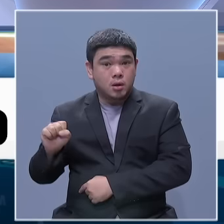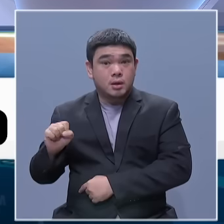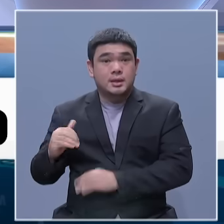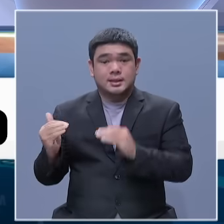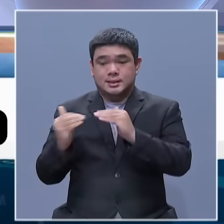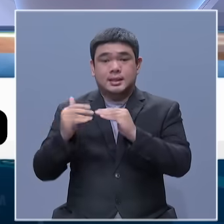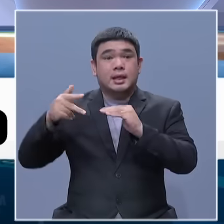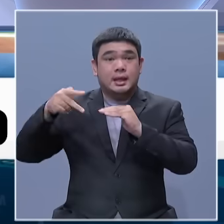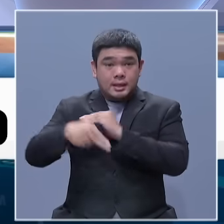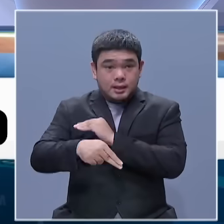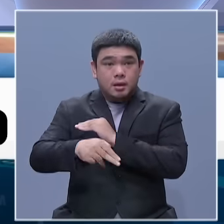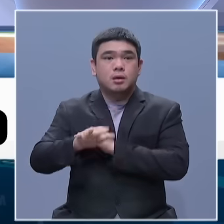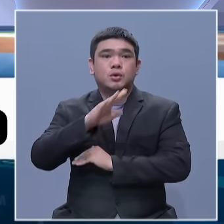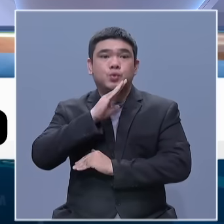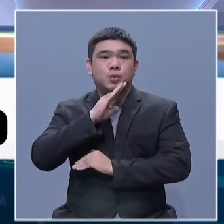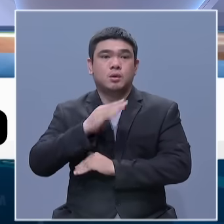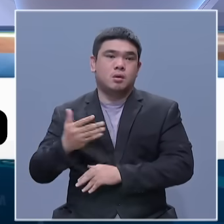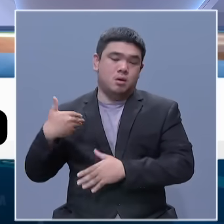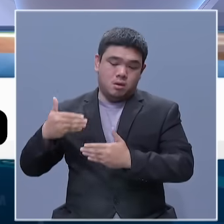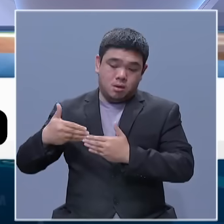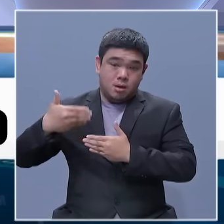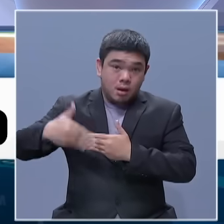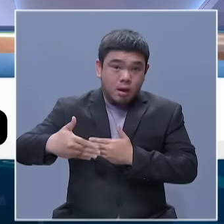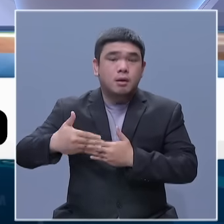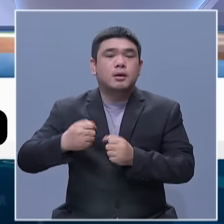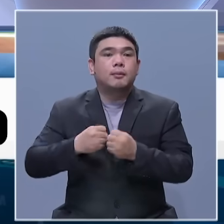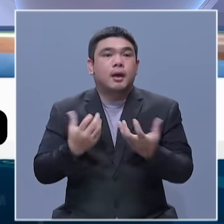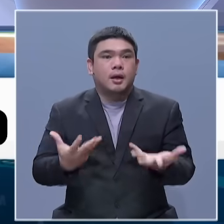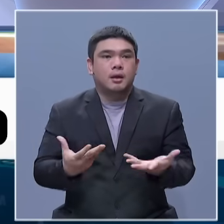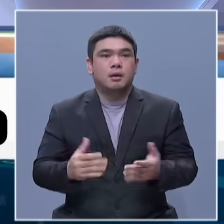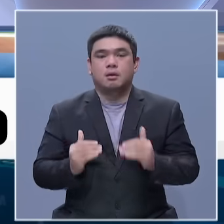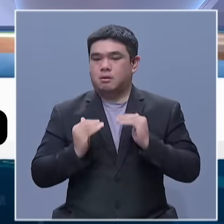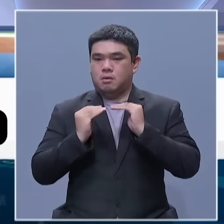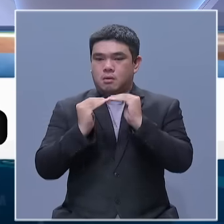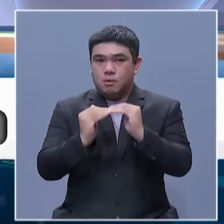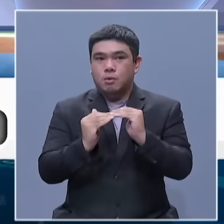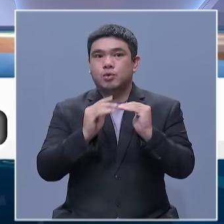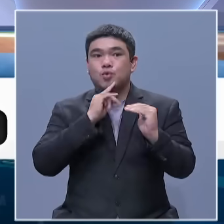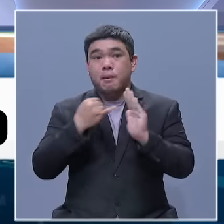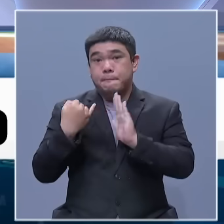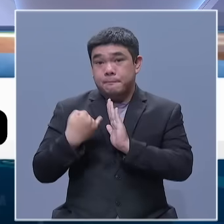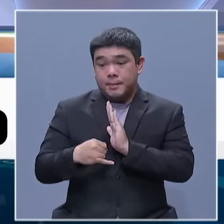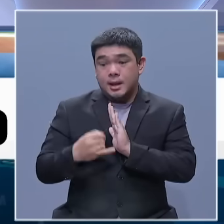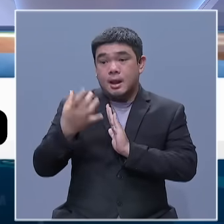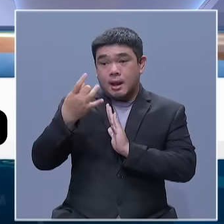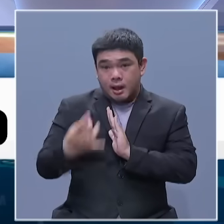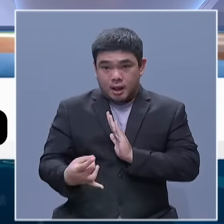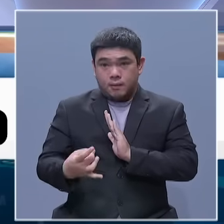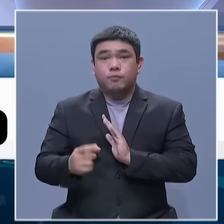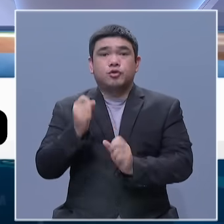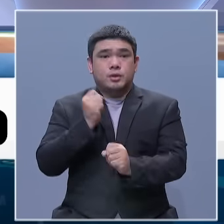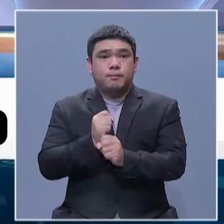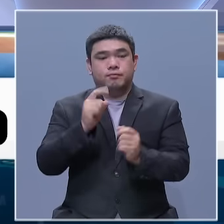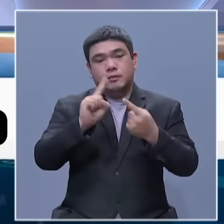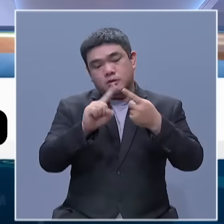ตัดสิทธิ์เนี่ยแล้วหลังจากนี้ทางพรรคจะเป็นยังไงต่อไปเพราะว่าทางพรรคเองเขามีเงื่อนไขนะว่าถ้ามีความผิดเรื่องเหล่านี้เนี่ยจะต้องออกมาทำอะ